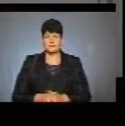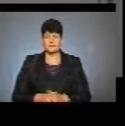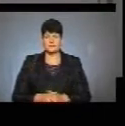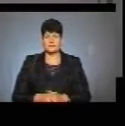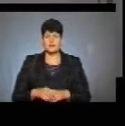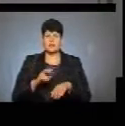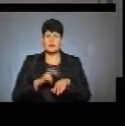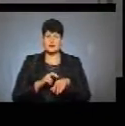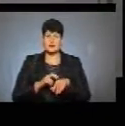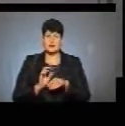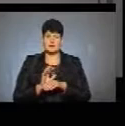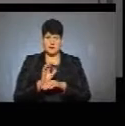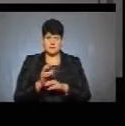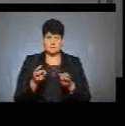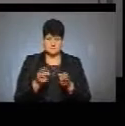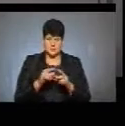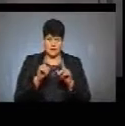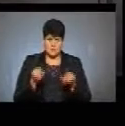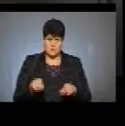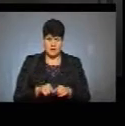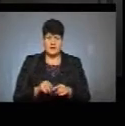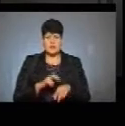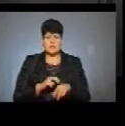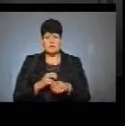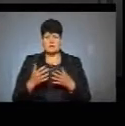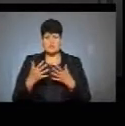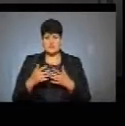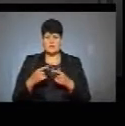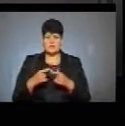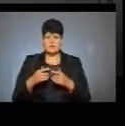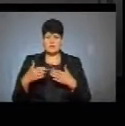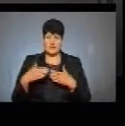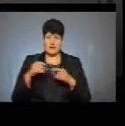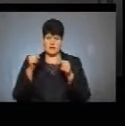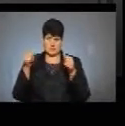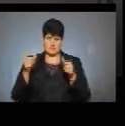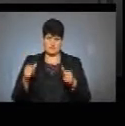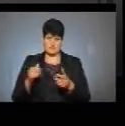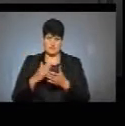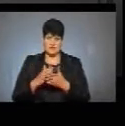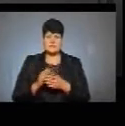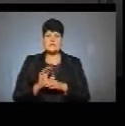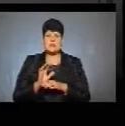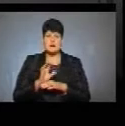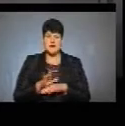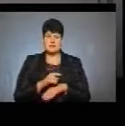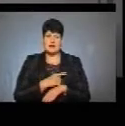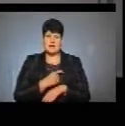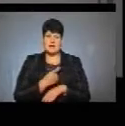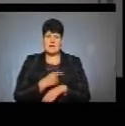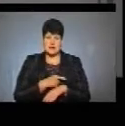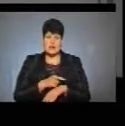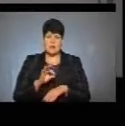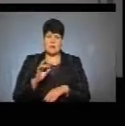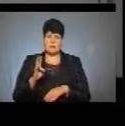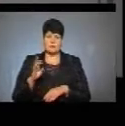направлення лікаря. Лікар ВСД, у нас навіть на дверях написано, що з направленням лікаря-онколога.